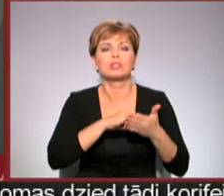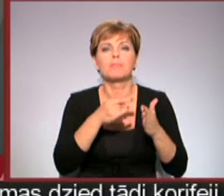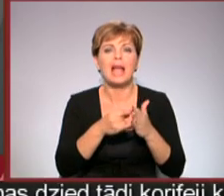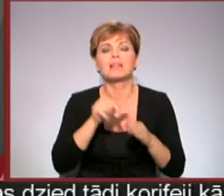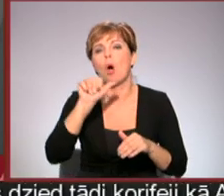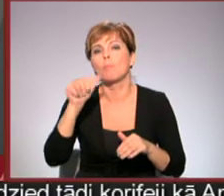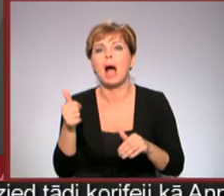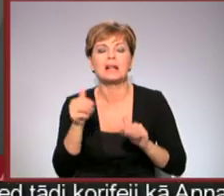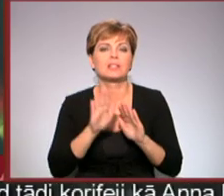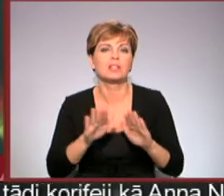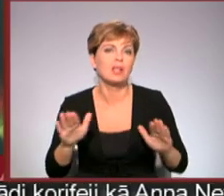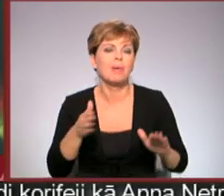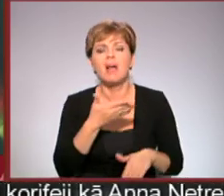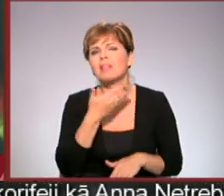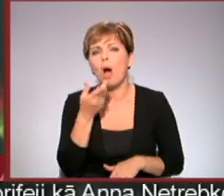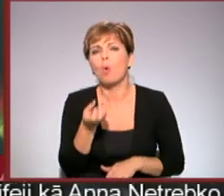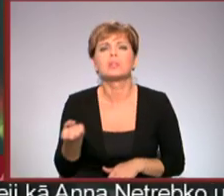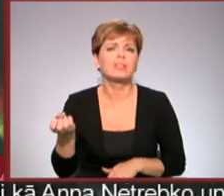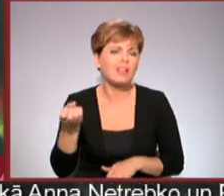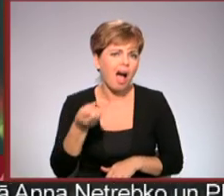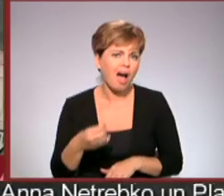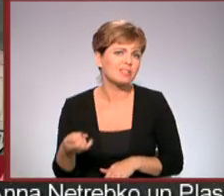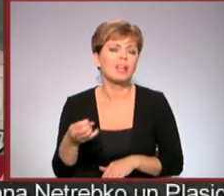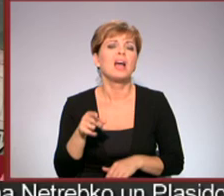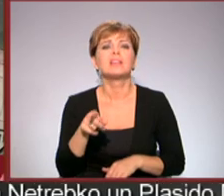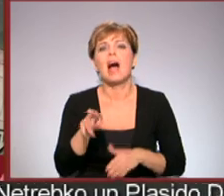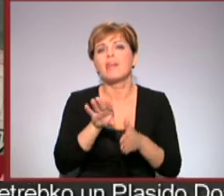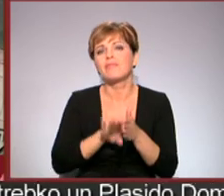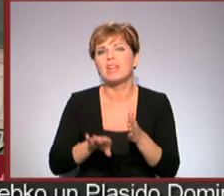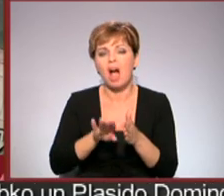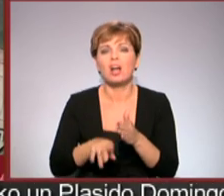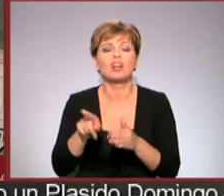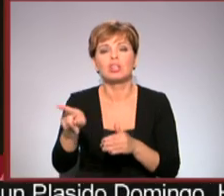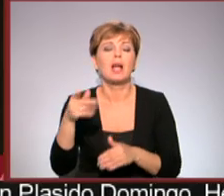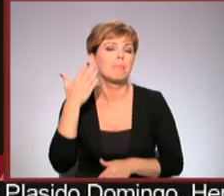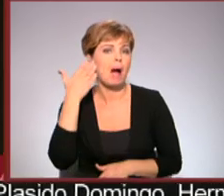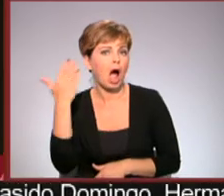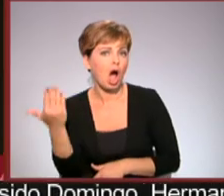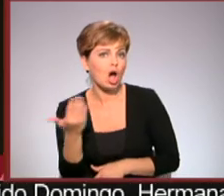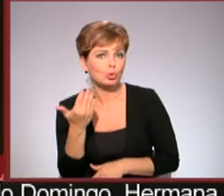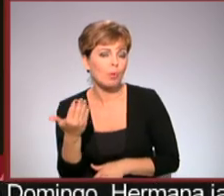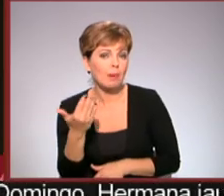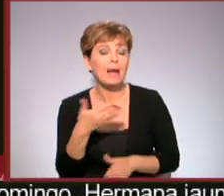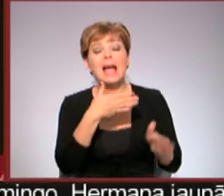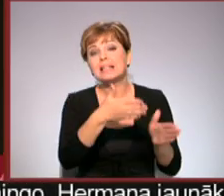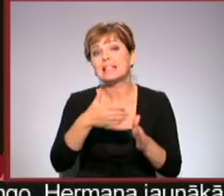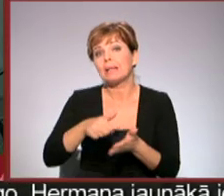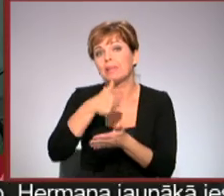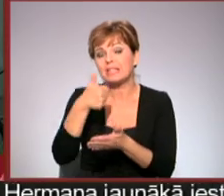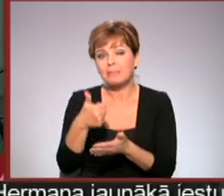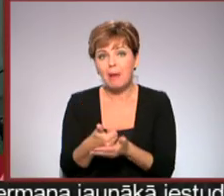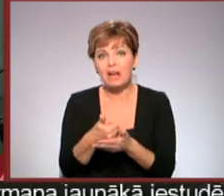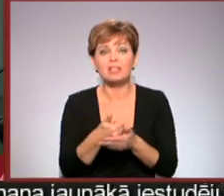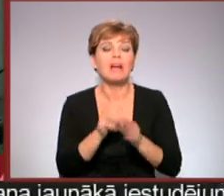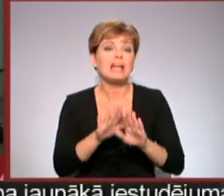izstāde tīrā veidā, tas nav dārs. Tas ir tā ir vienkārši viela pārdomām. Arī slimnīcas pārstāvji uzskata, ka šāda izstāde